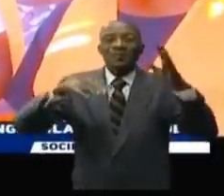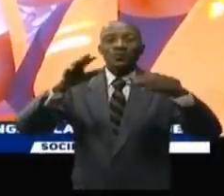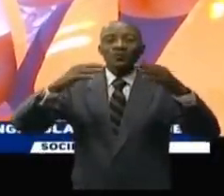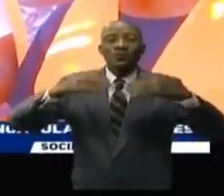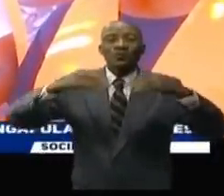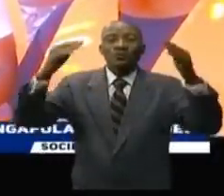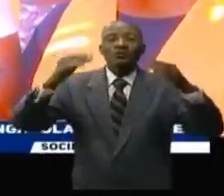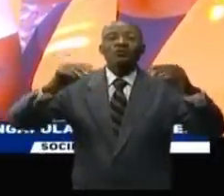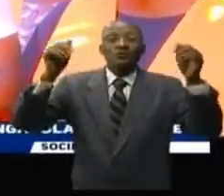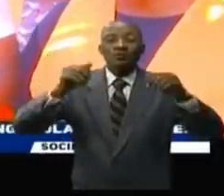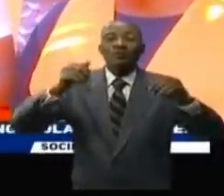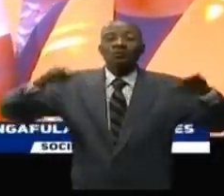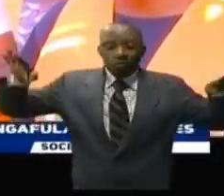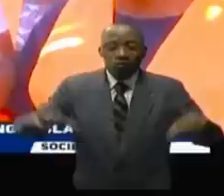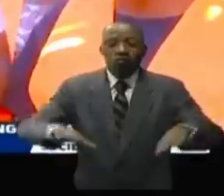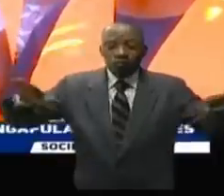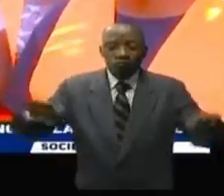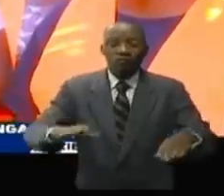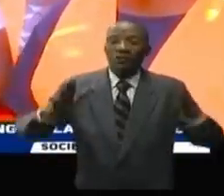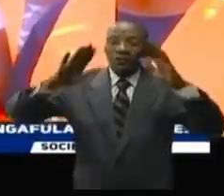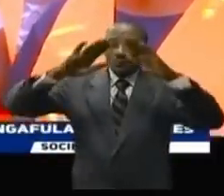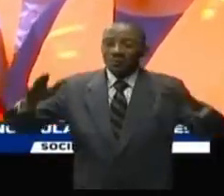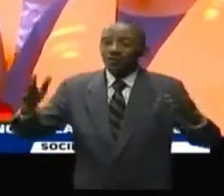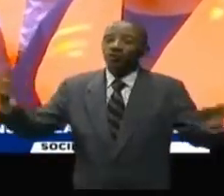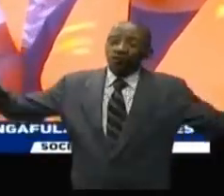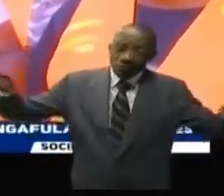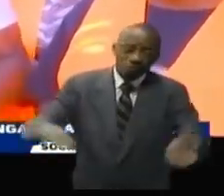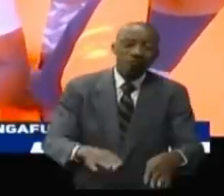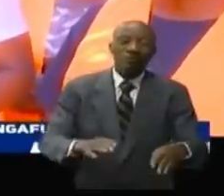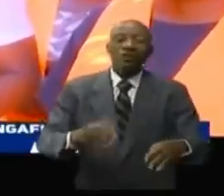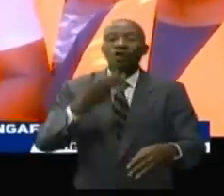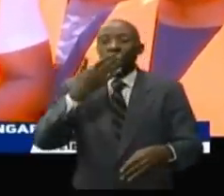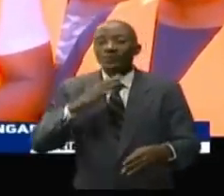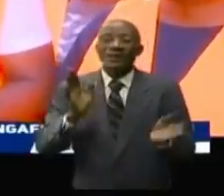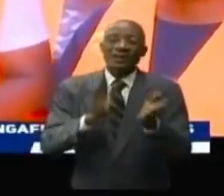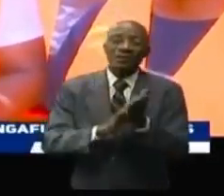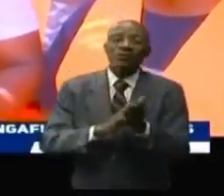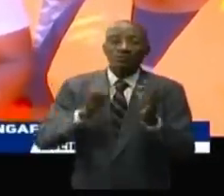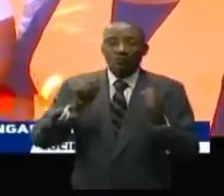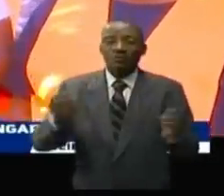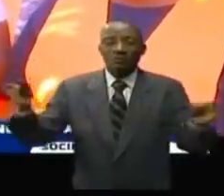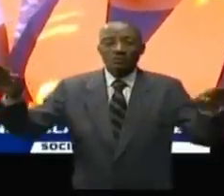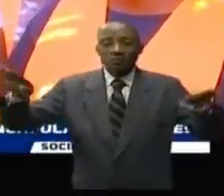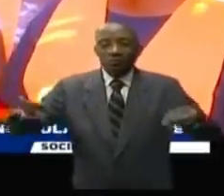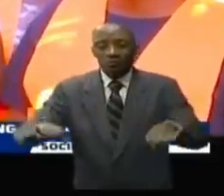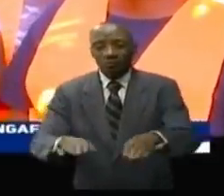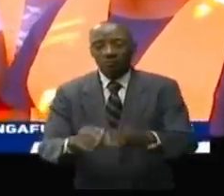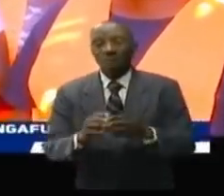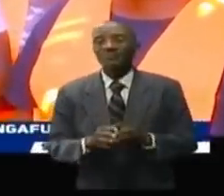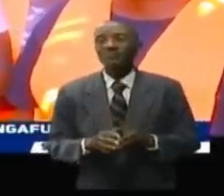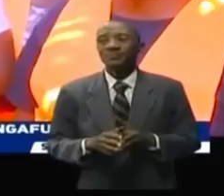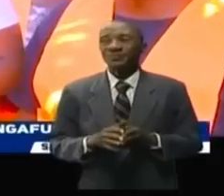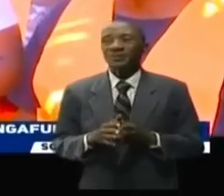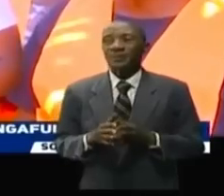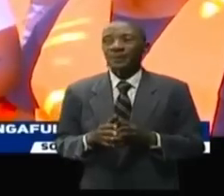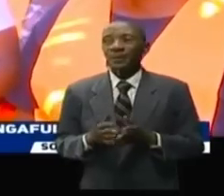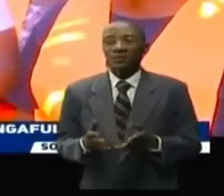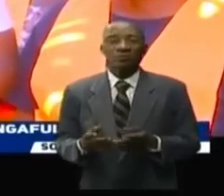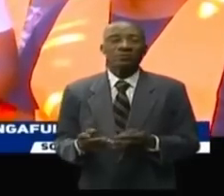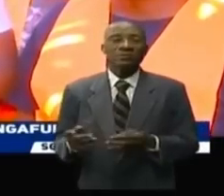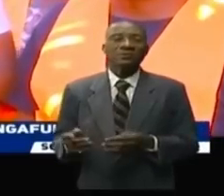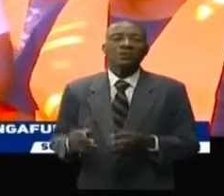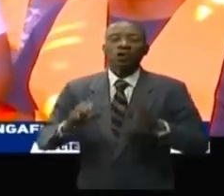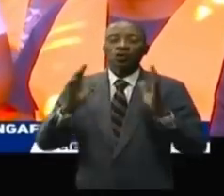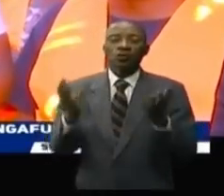Kimwenza à Trois Maisons pour assister à nos frères et sœurs qui vivent dans ce coin. Nous sommes dans la commune de Mongafula. C'est une commune qui